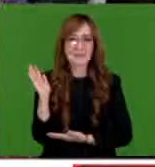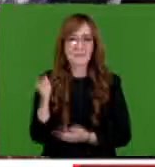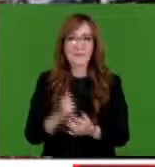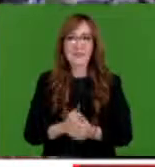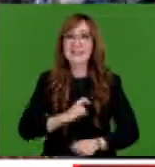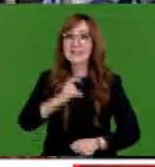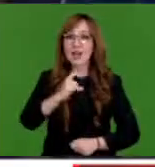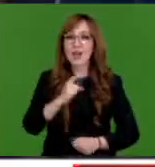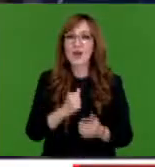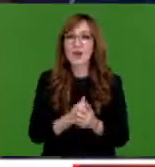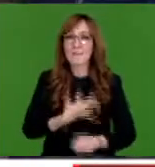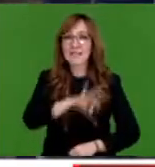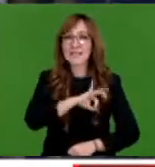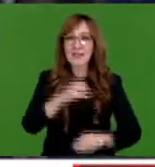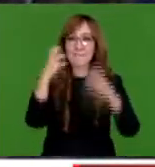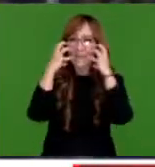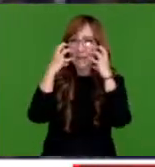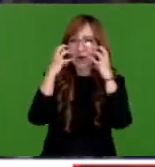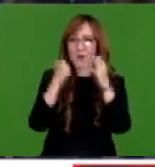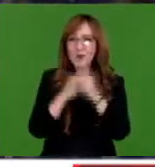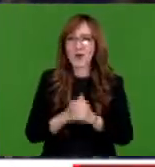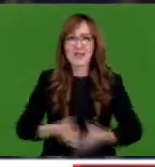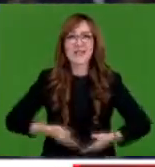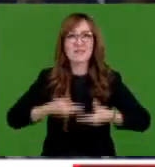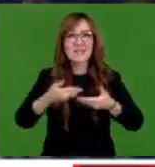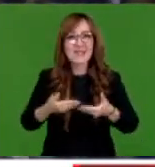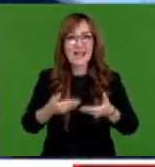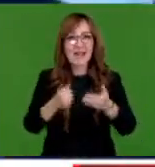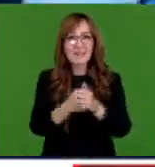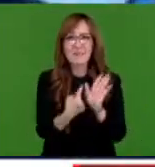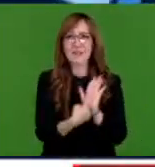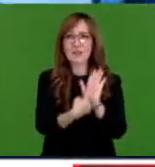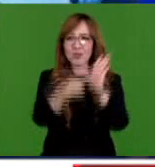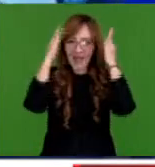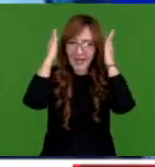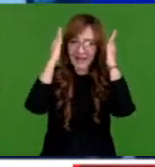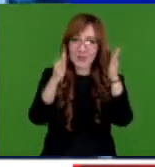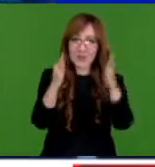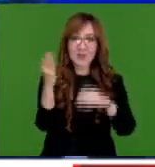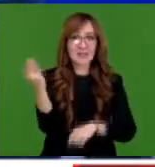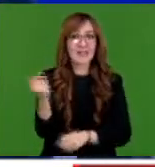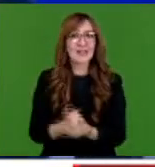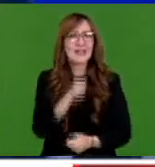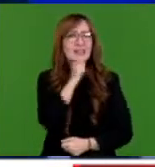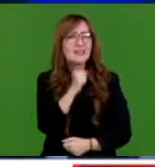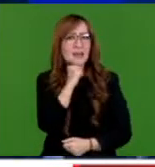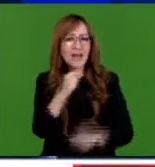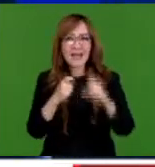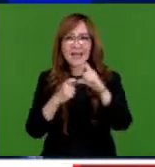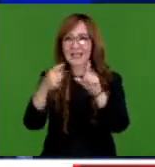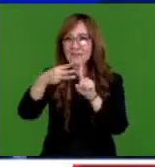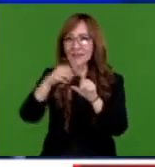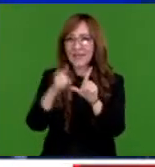Bakal calon Presiden Prabowo Subianto mendapat pertunjukan lagu dari Presiden ke-6 RI Susilo Bambang Yudhoyono. Momen ini terjadi